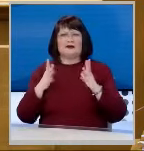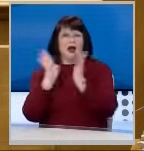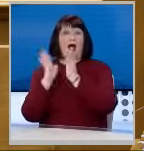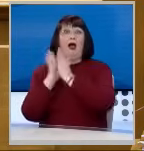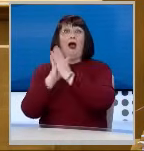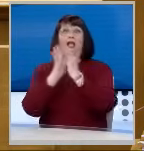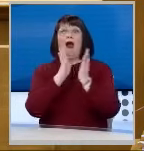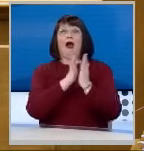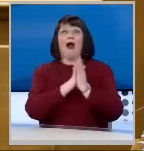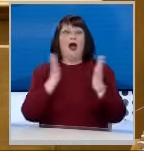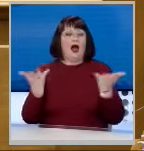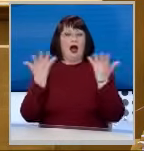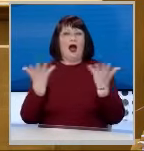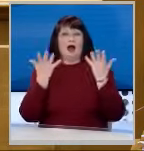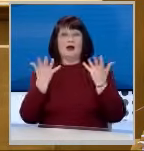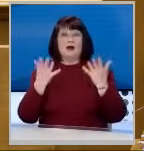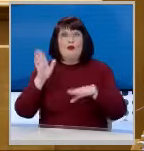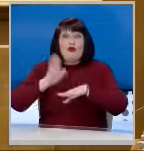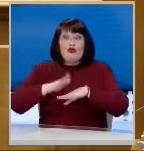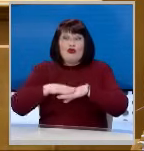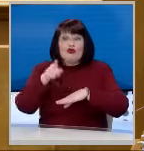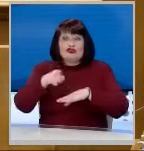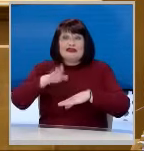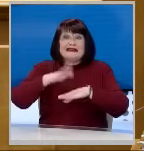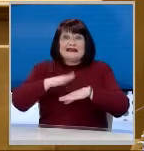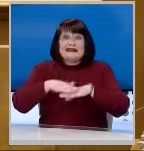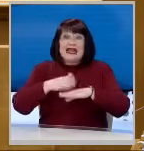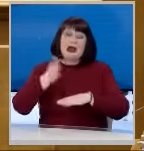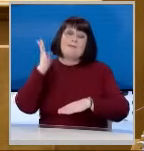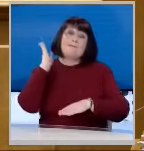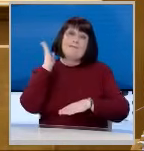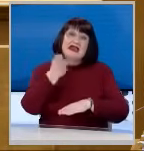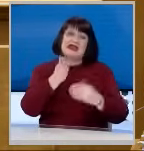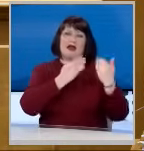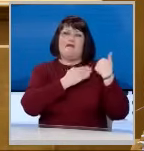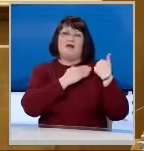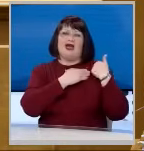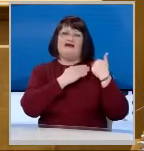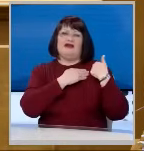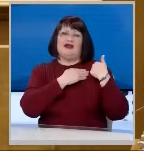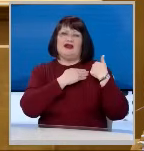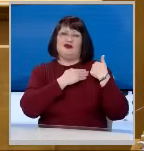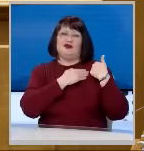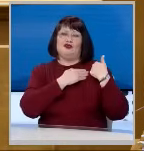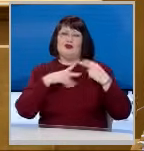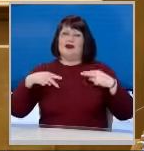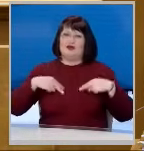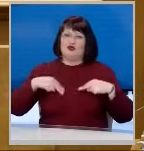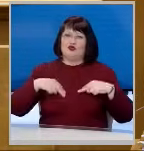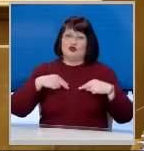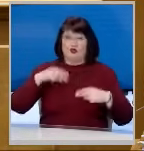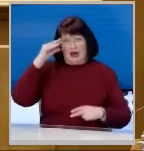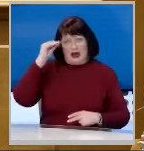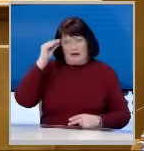επιβράβευση του υπόλογου υπατου και ποινικά υπεύθυνου υπουργού